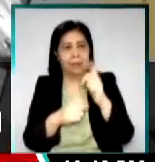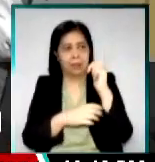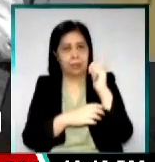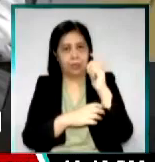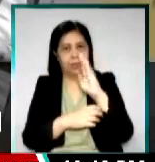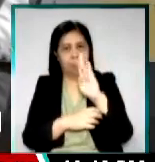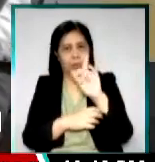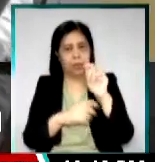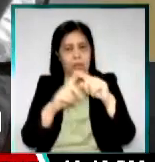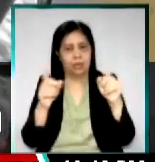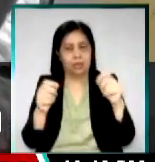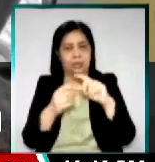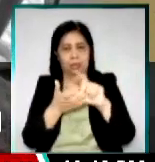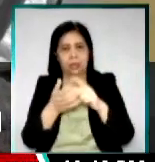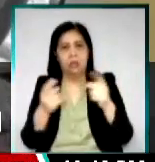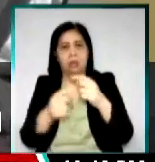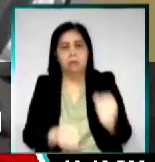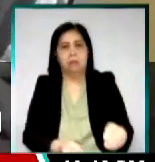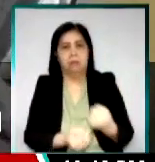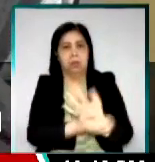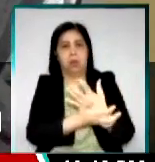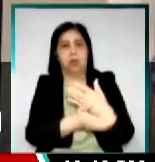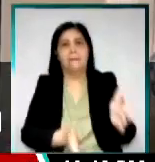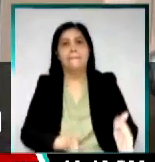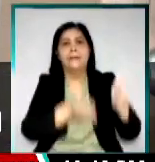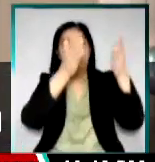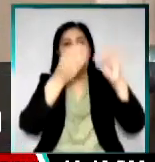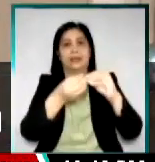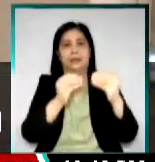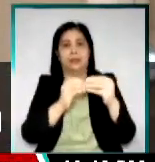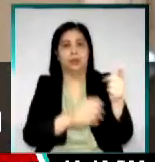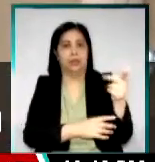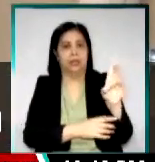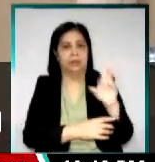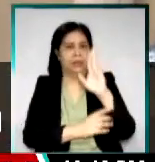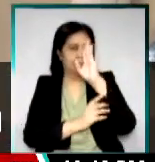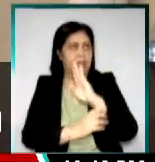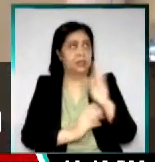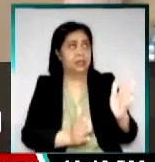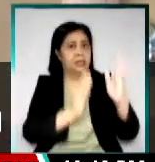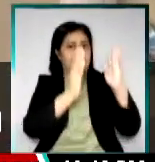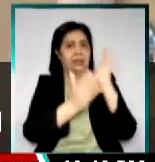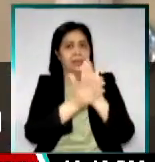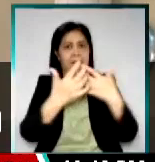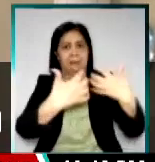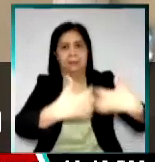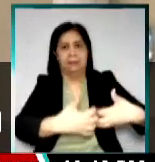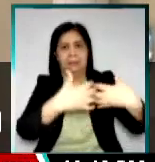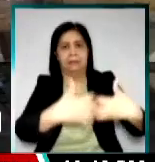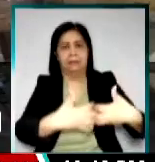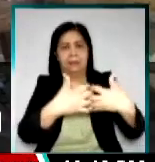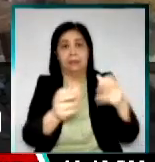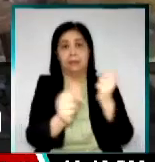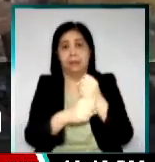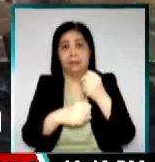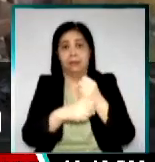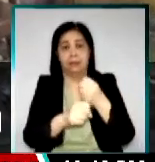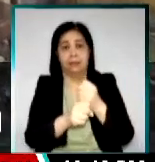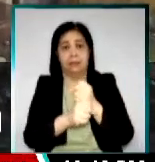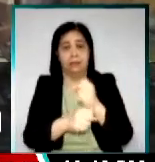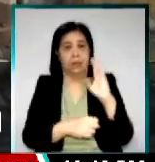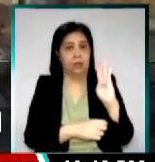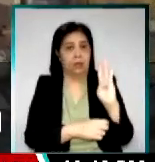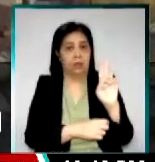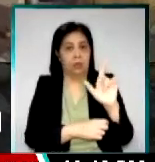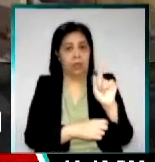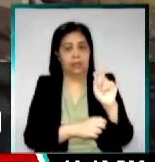pagsabog sa Building 27. Bahagyang nasira ang gusali, pati ang ilang makina na panggawa ng bala. Iniimbestigahan pa